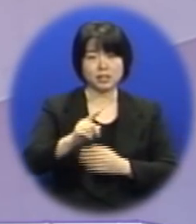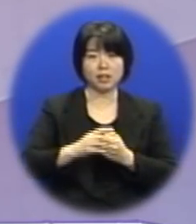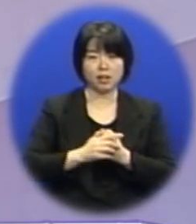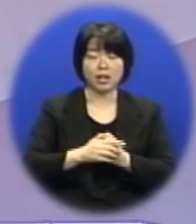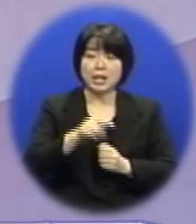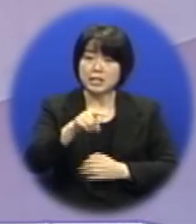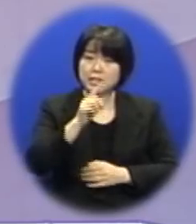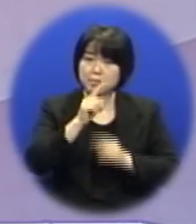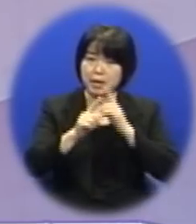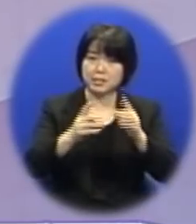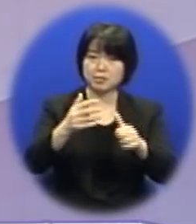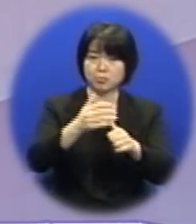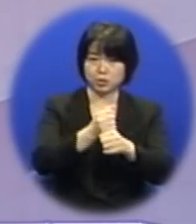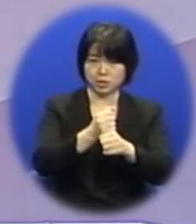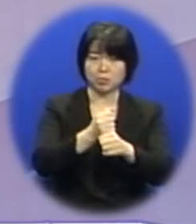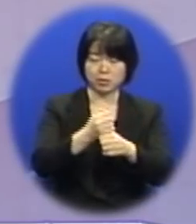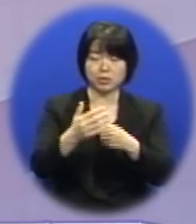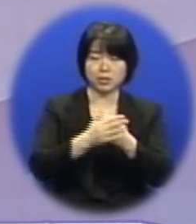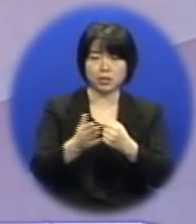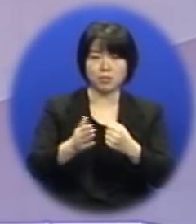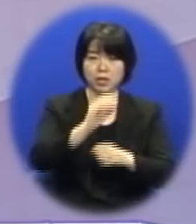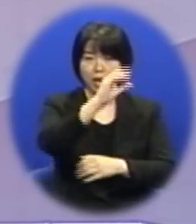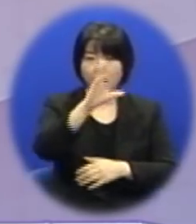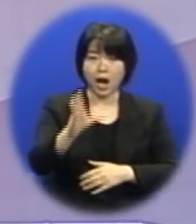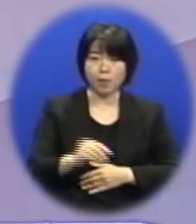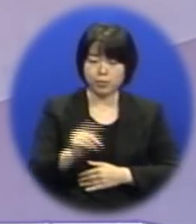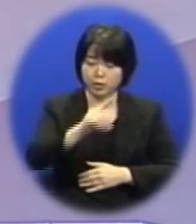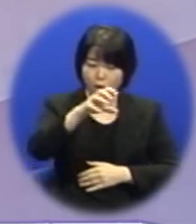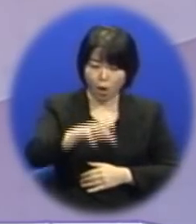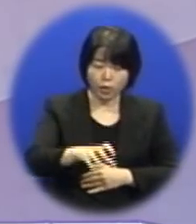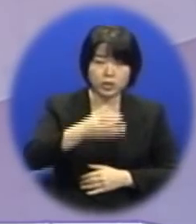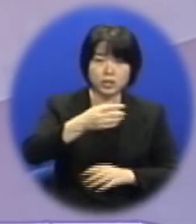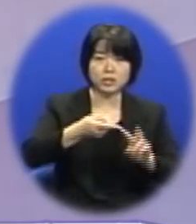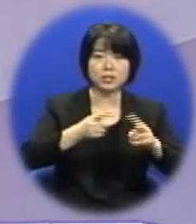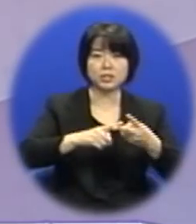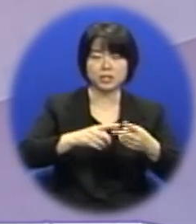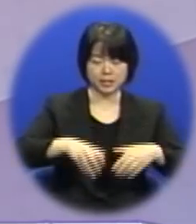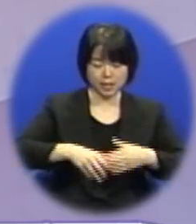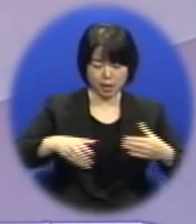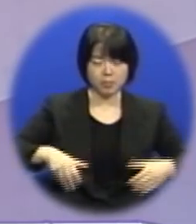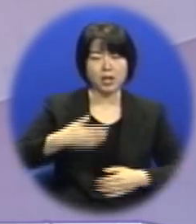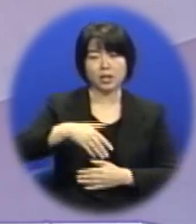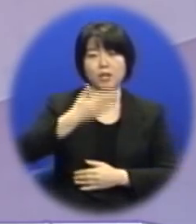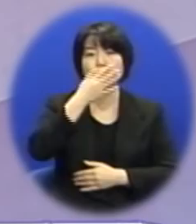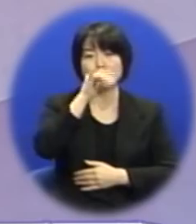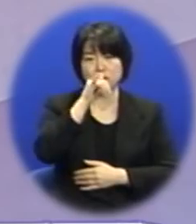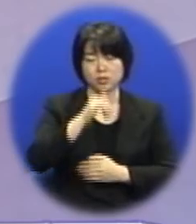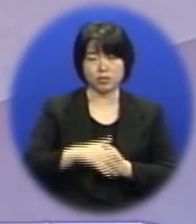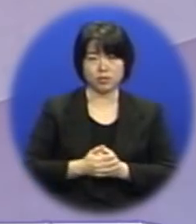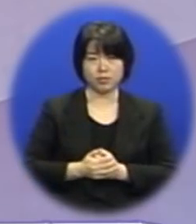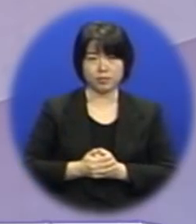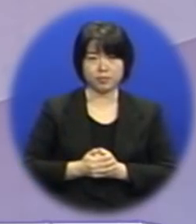붙잡으니까 그는 아프리카 어디든지 담대하게 갈 수 있었습니다.